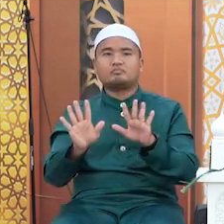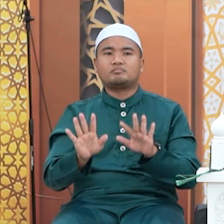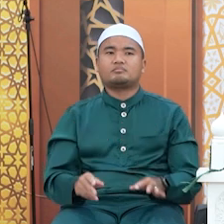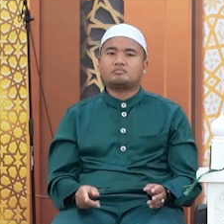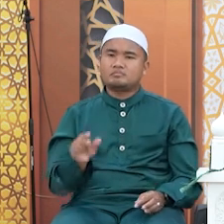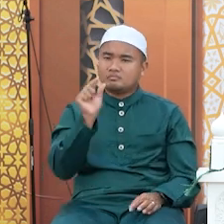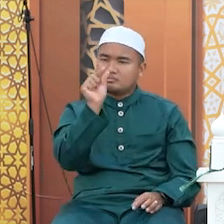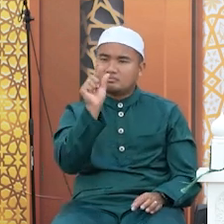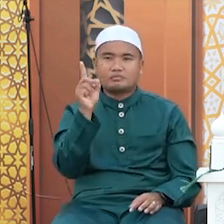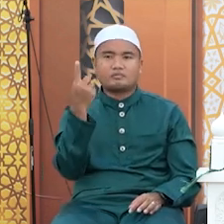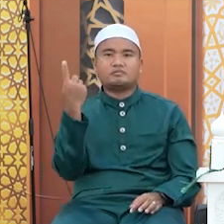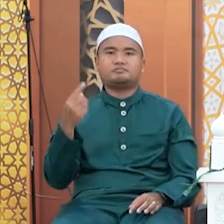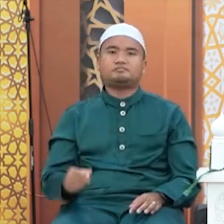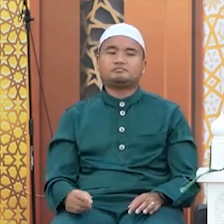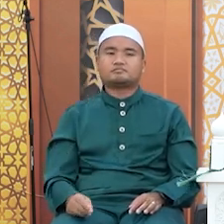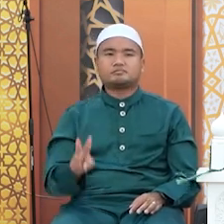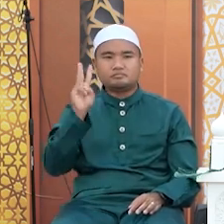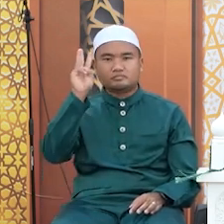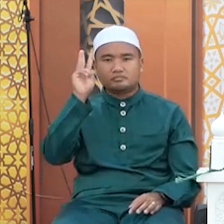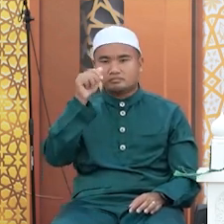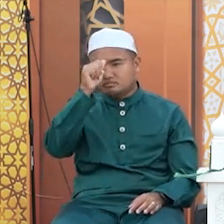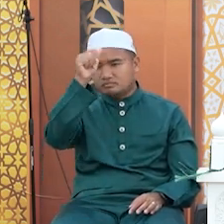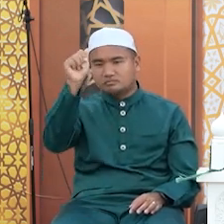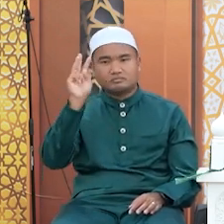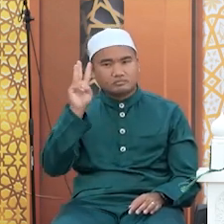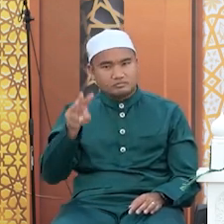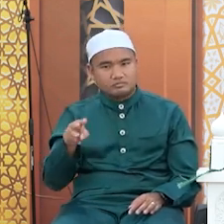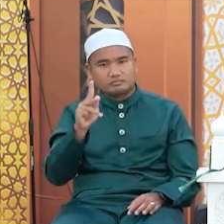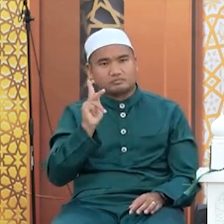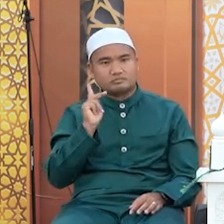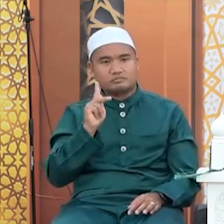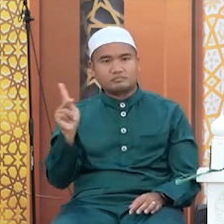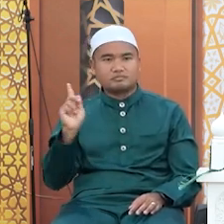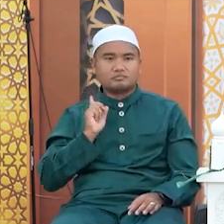Allah Subhanahu wa taala wajibkan kepada kita zakat.